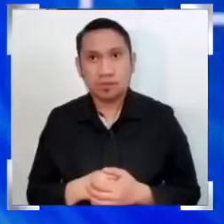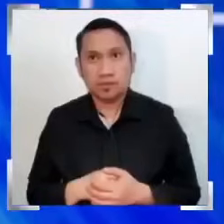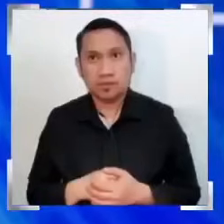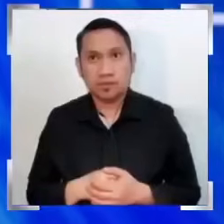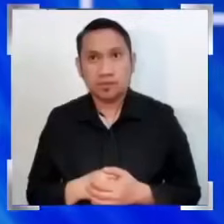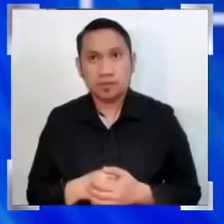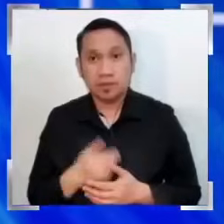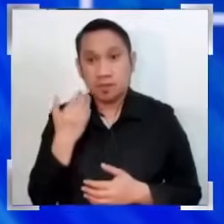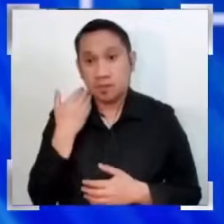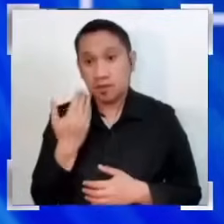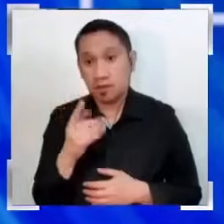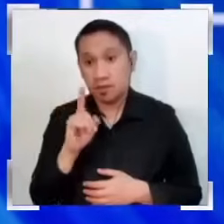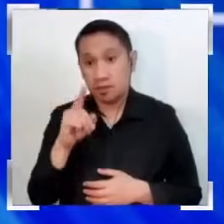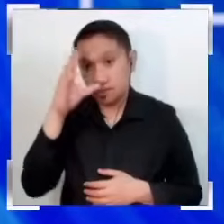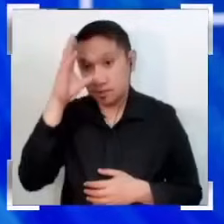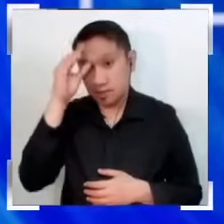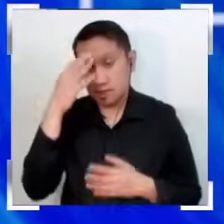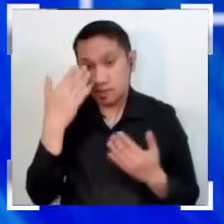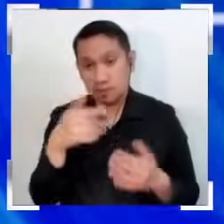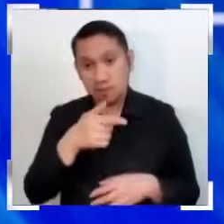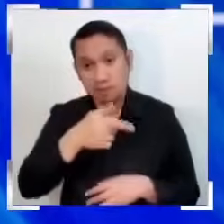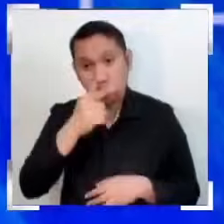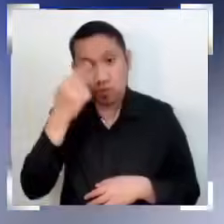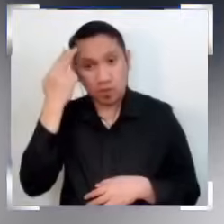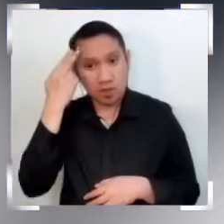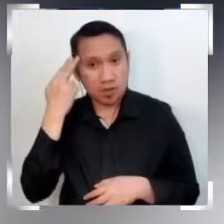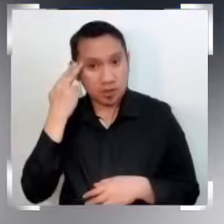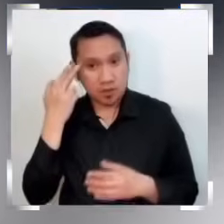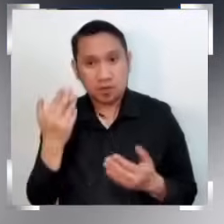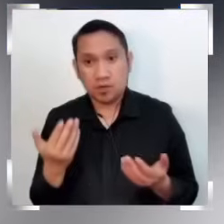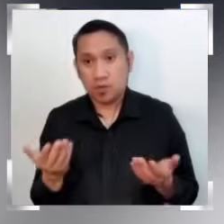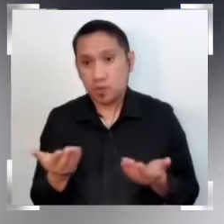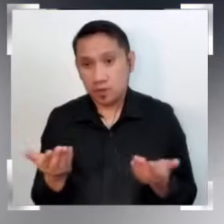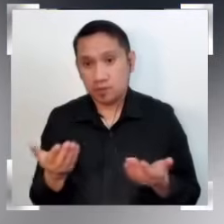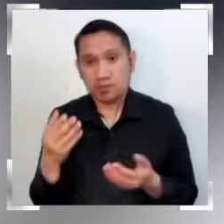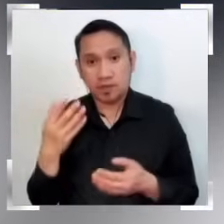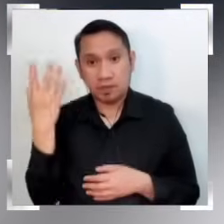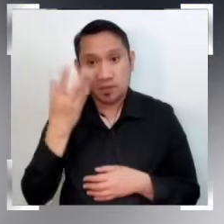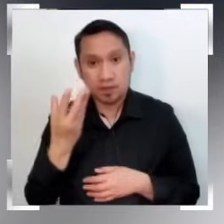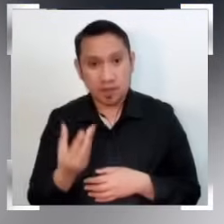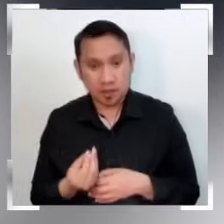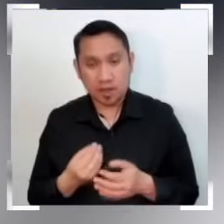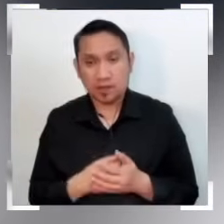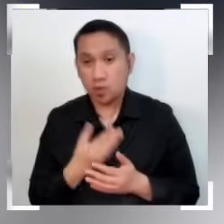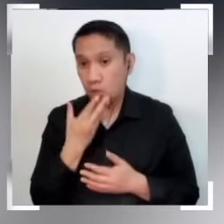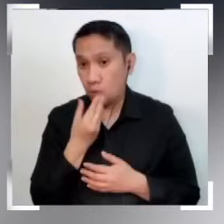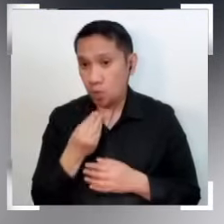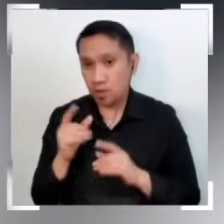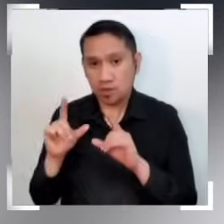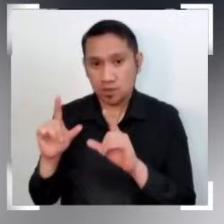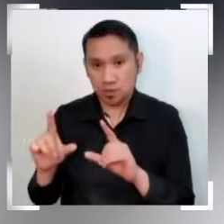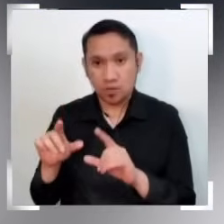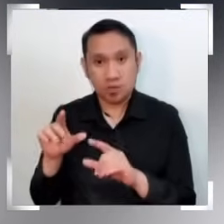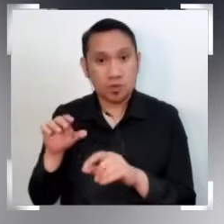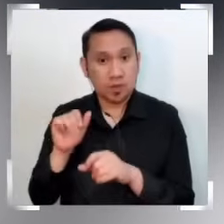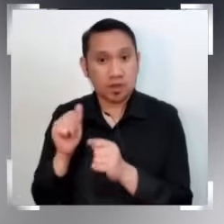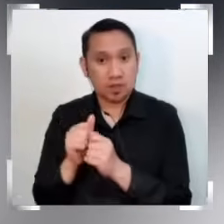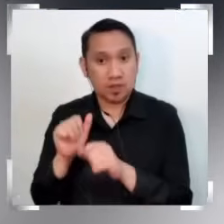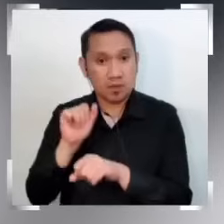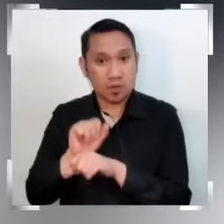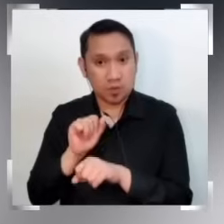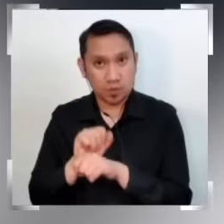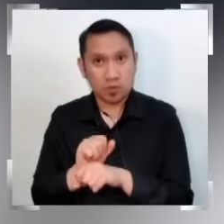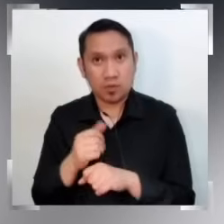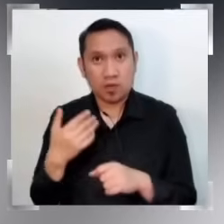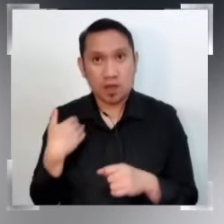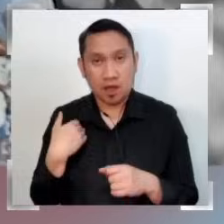Patay ang isang lalaki matapos barilin sa ulo sa barangay Balagtas sa Batangas City. Suspek sa krimen ang kanyang katrabaho na dati na raw nakaalita